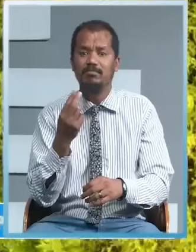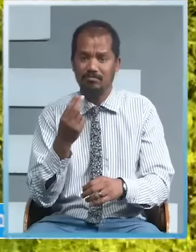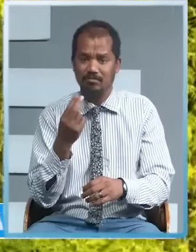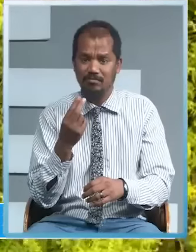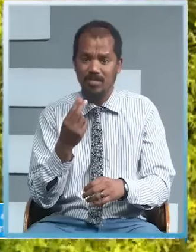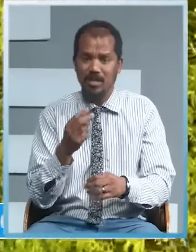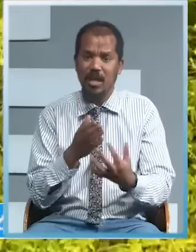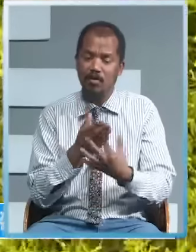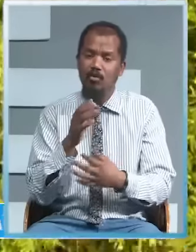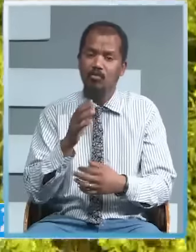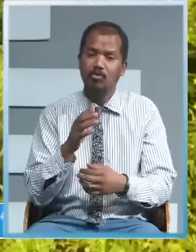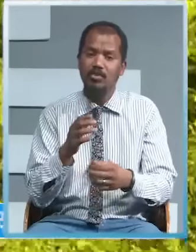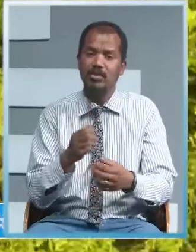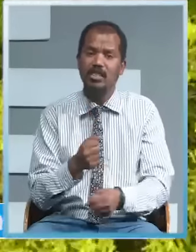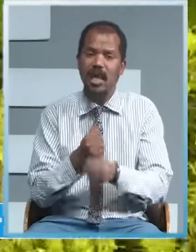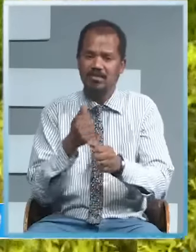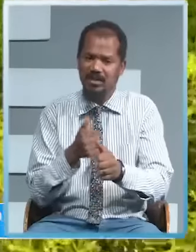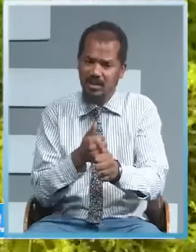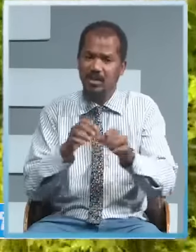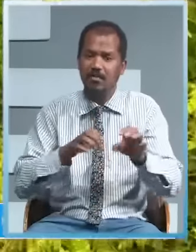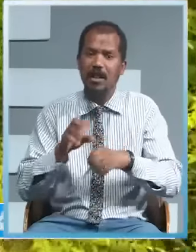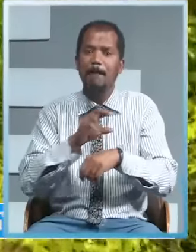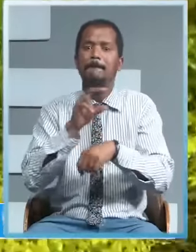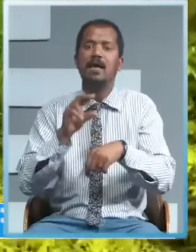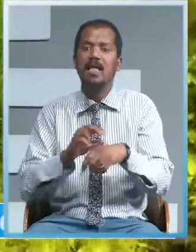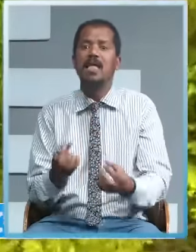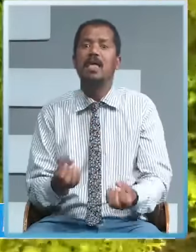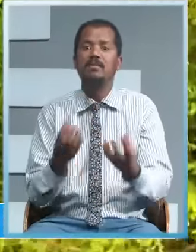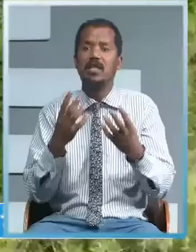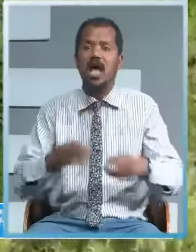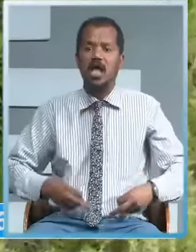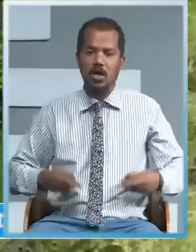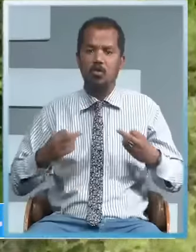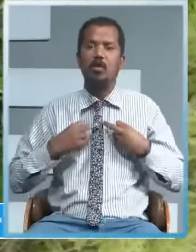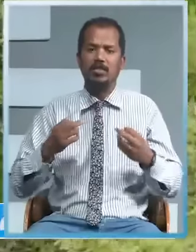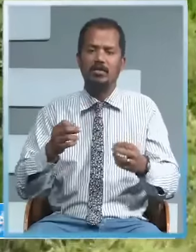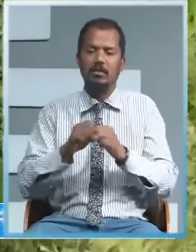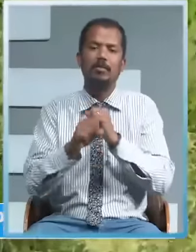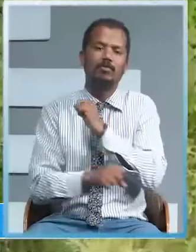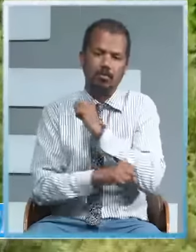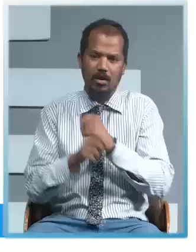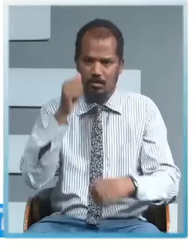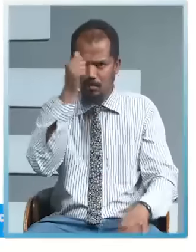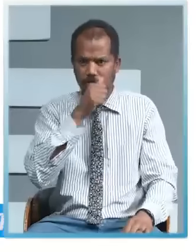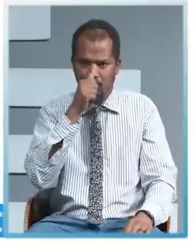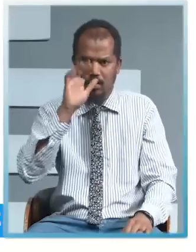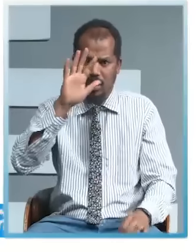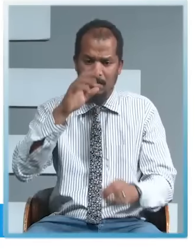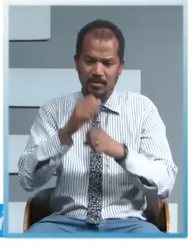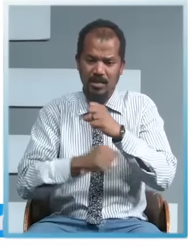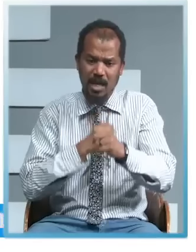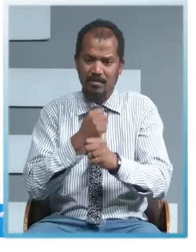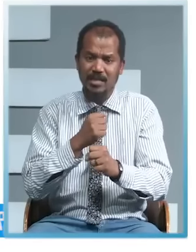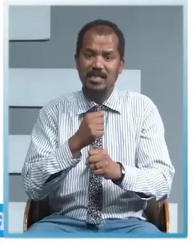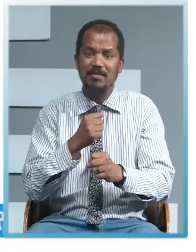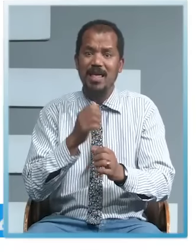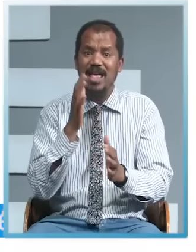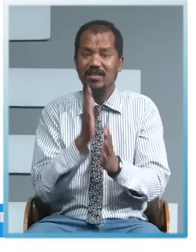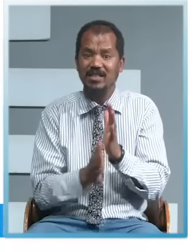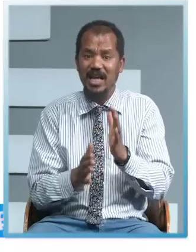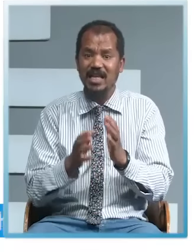አኳያ የበኩሉን ድጋፍና ክትትል የሚያደርግ ብሔራዊ የብዝሃ ህይወት መድረክ ተመስርቷል። በኢትዮጵያ የአምስት ዓመታት እድሜን የፈጀ